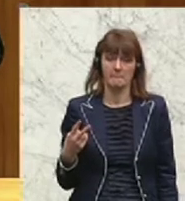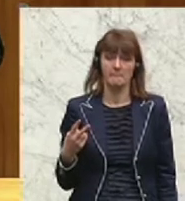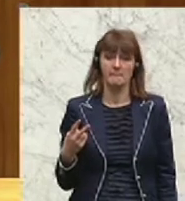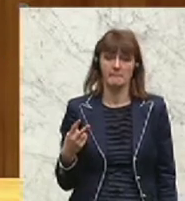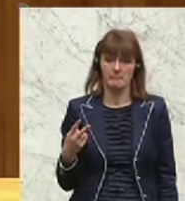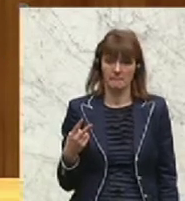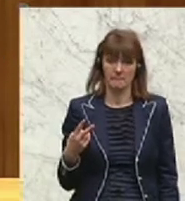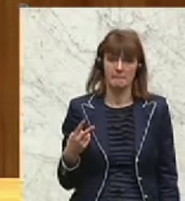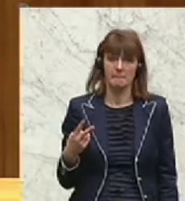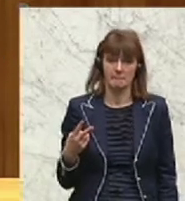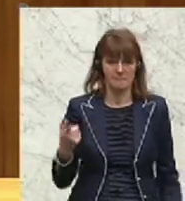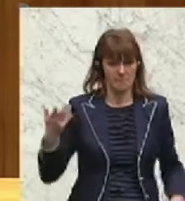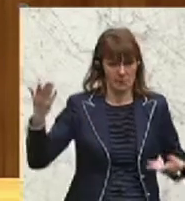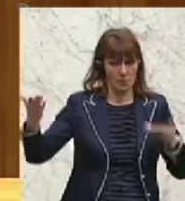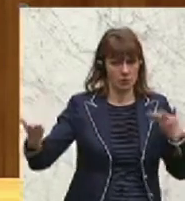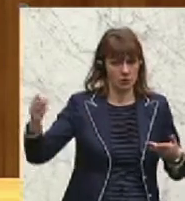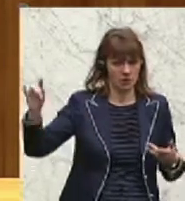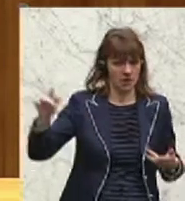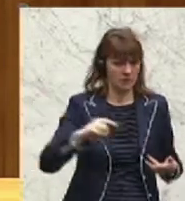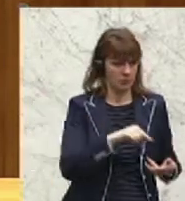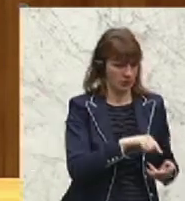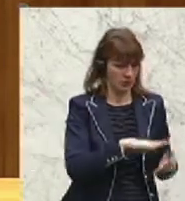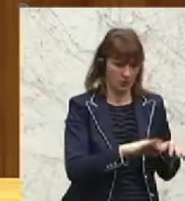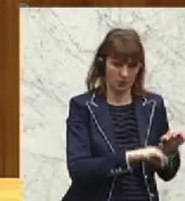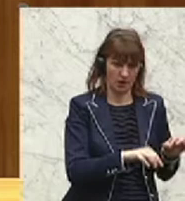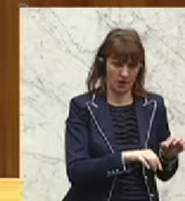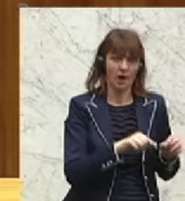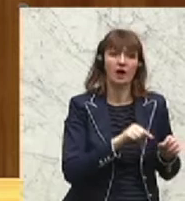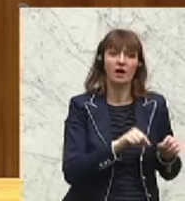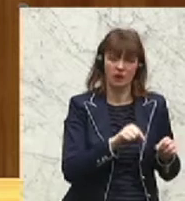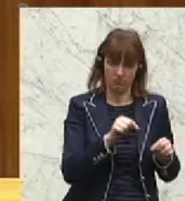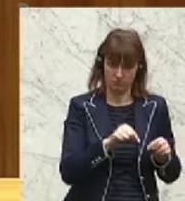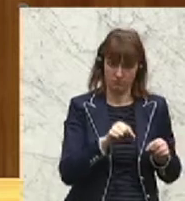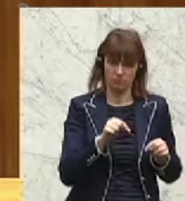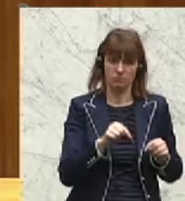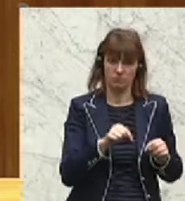zum Unterschied von Salzburg die dortige Regierungsspitze